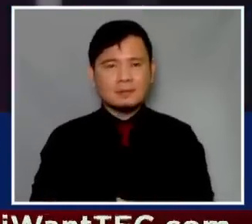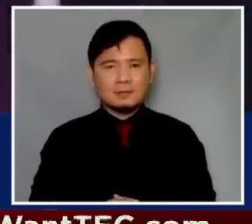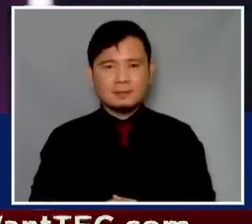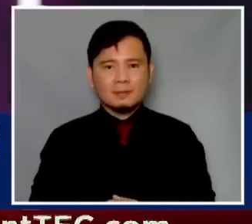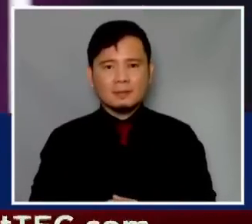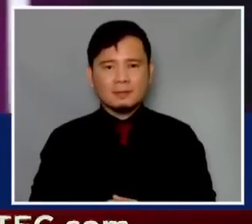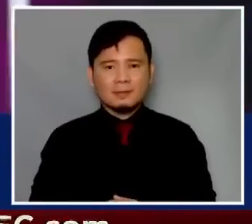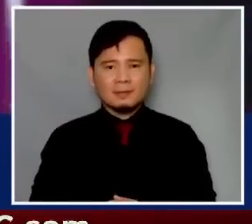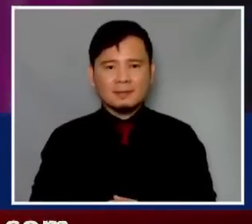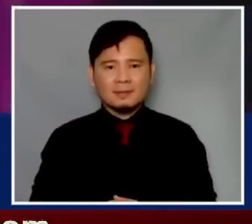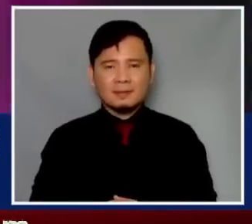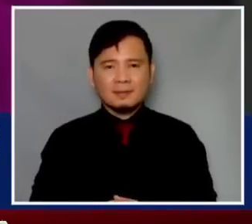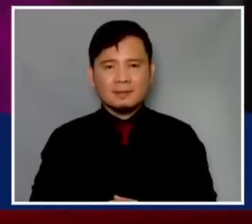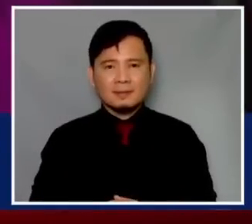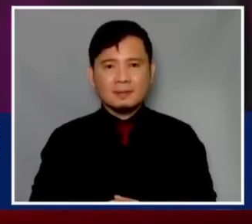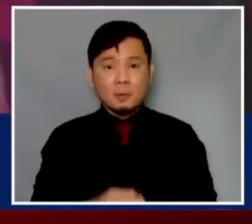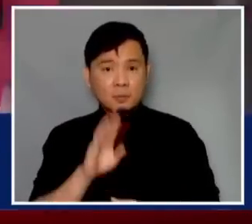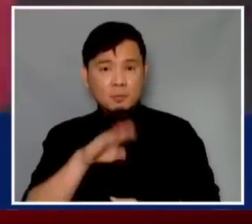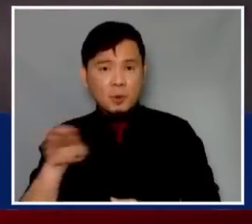Pauline Amelinks ng Bohol,